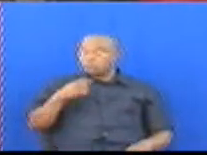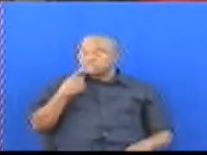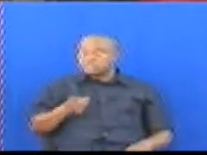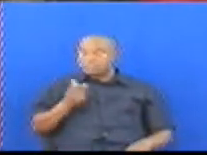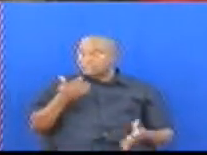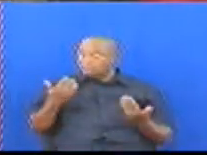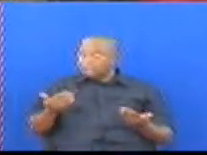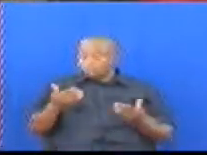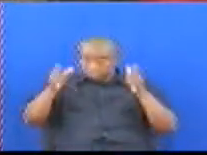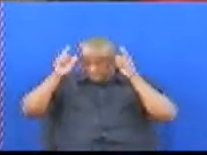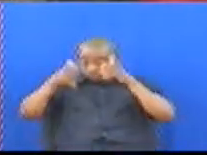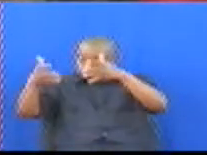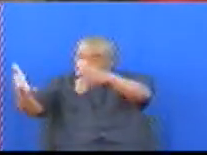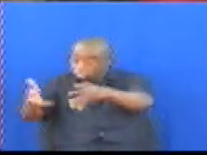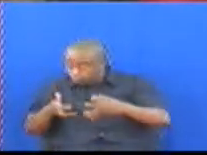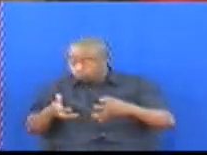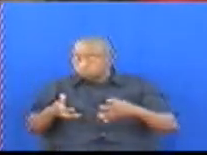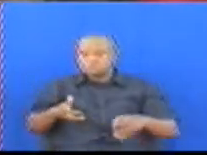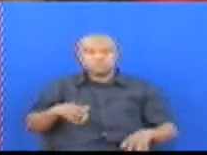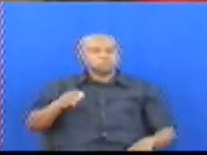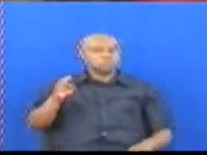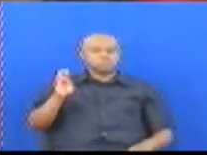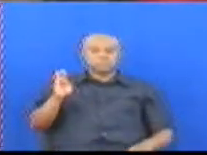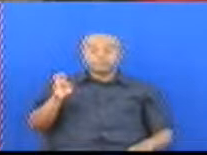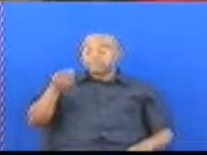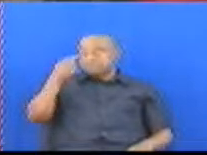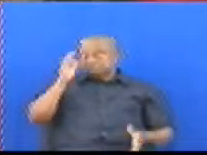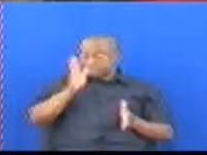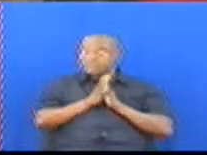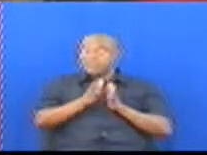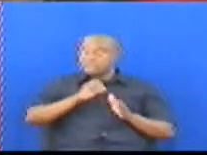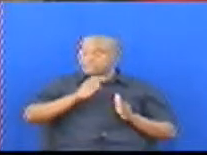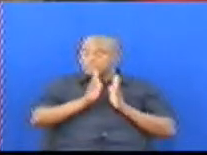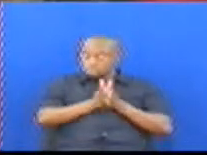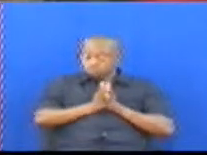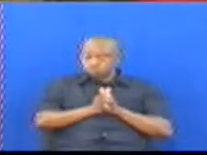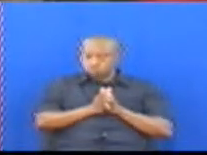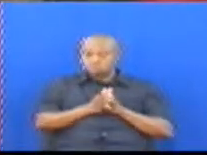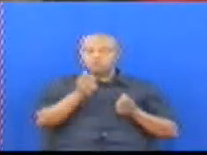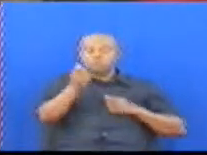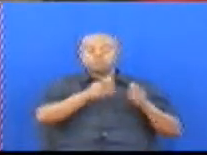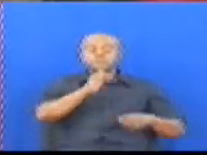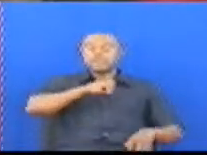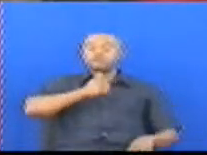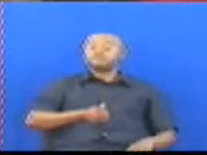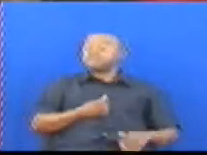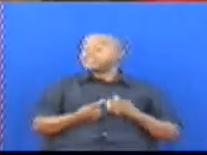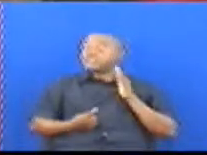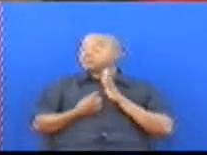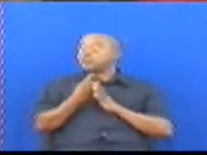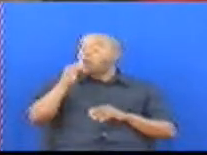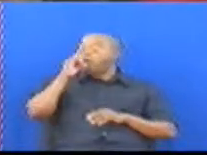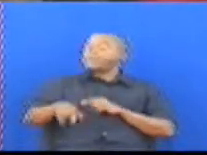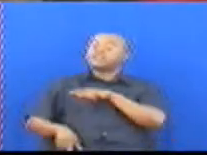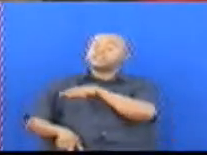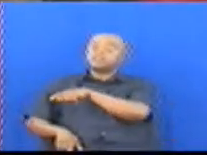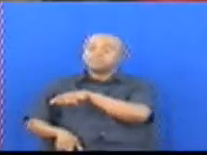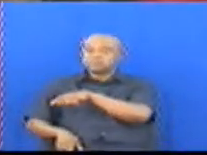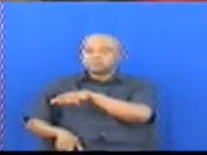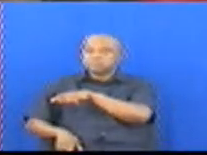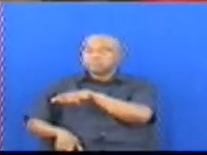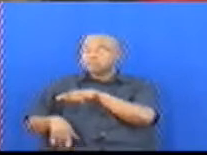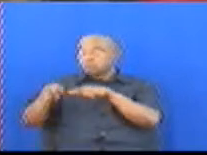mifugo, nashukuru kwamba mkurugenzi haruhusi kuitaifisha. Lakini huyu akikataa,